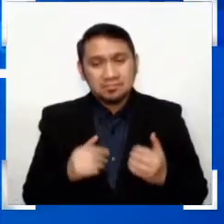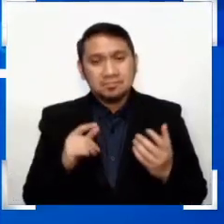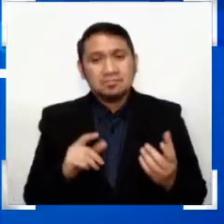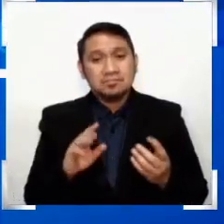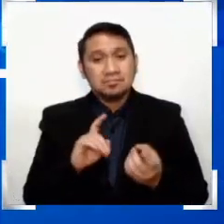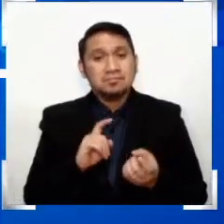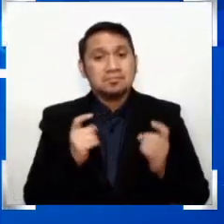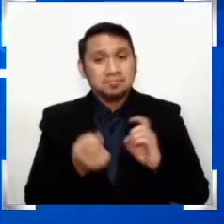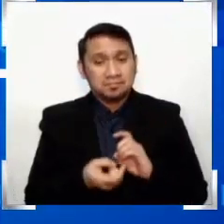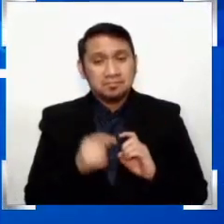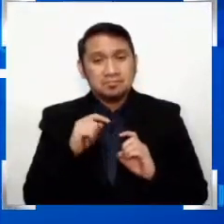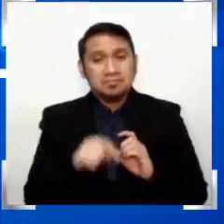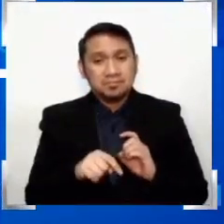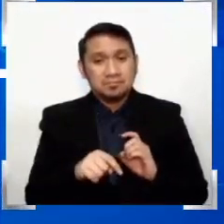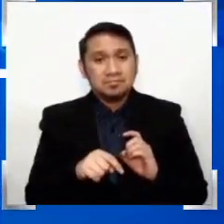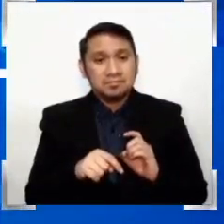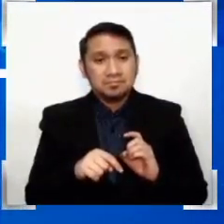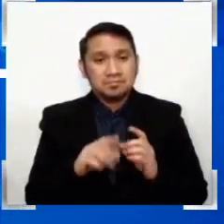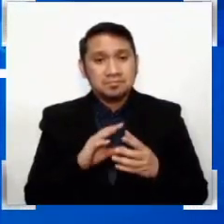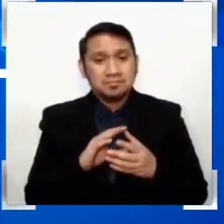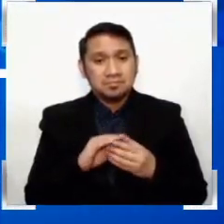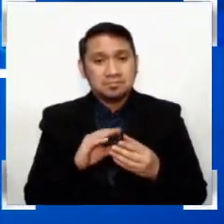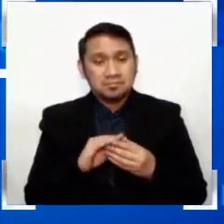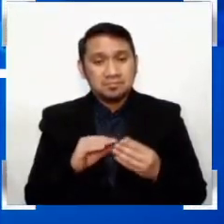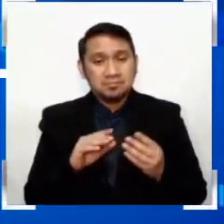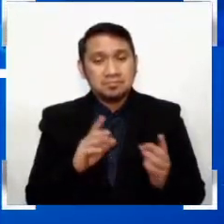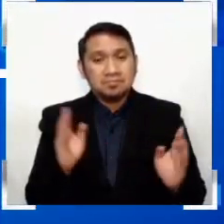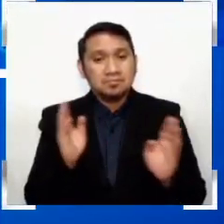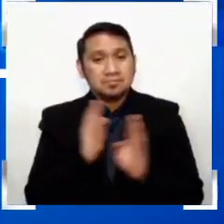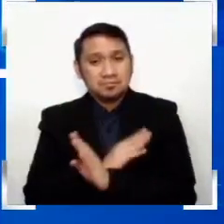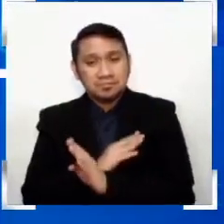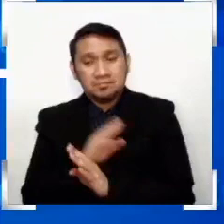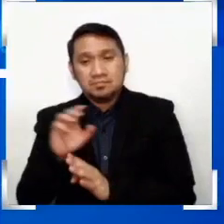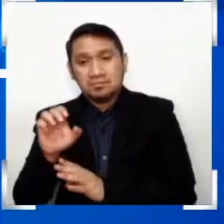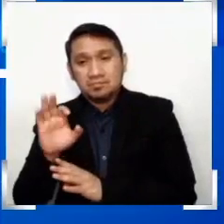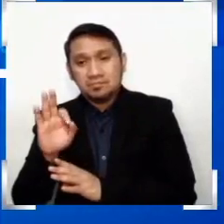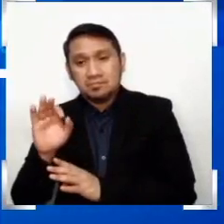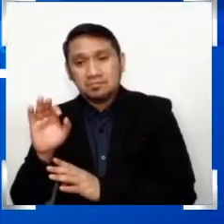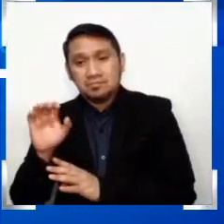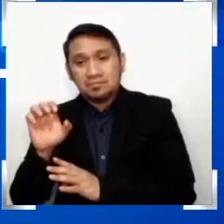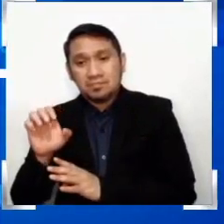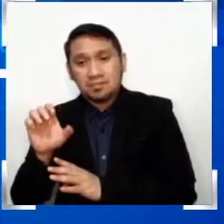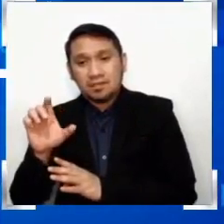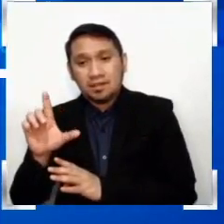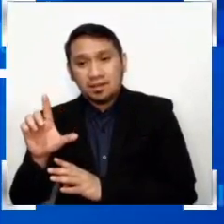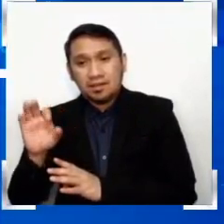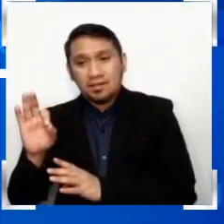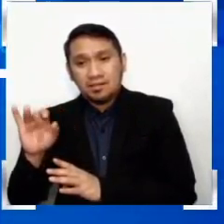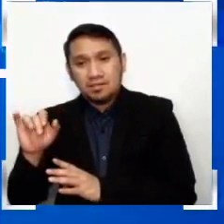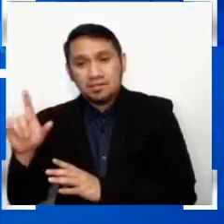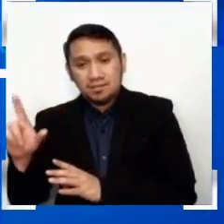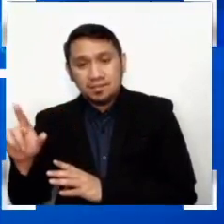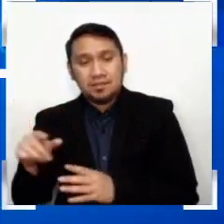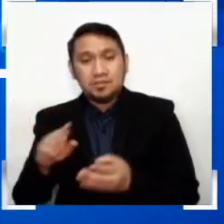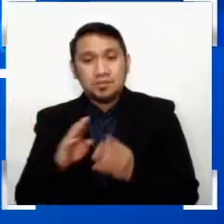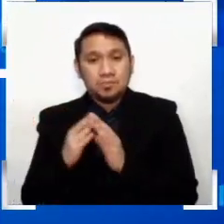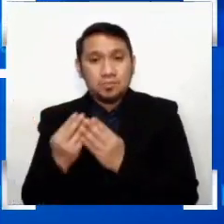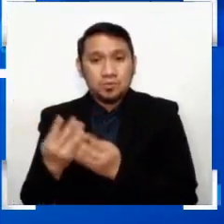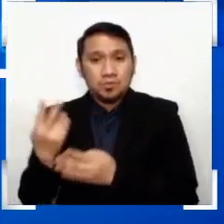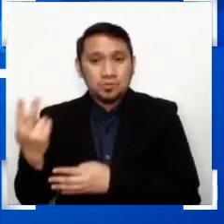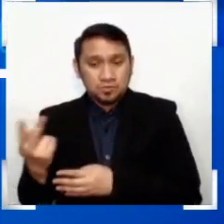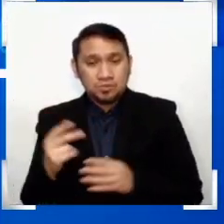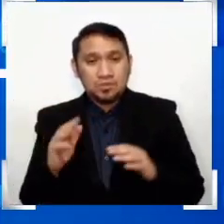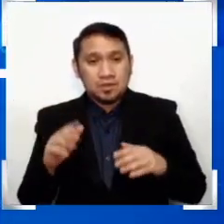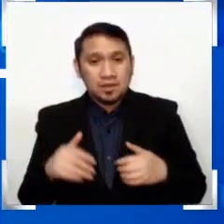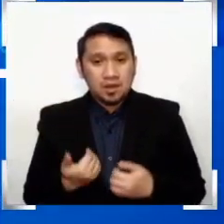Noli into El Filipisterismo. Sino mga characters yung mga mapupunta doon sa book 2. At kung paano makaka-apekto yung